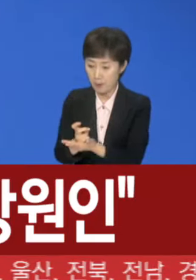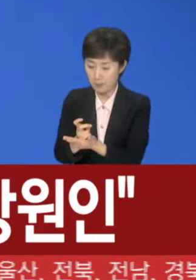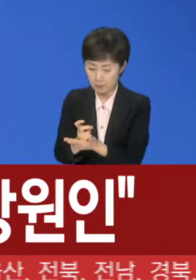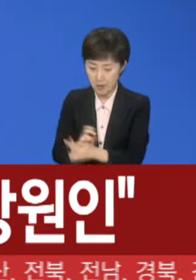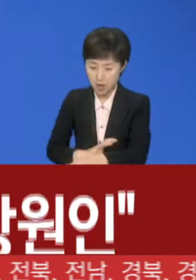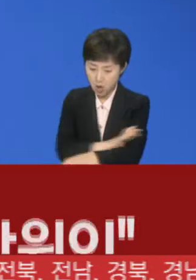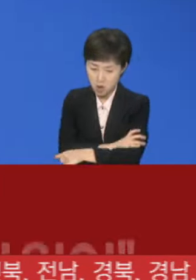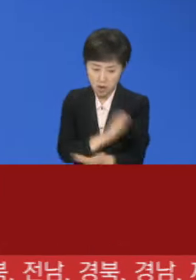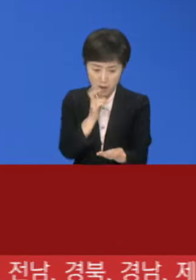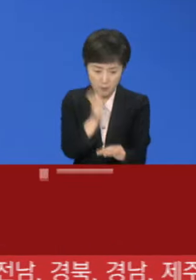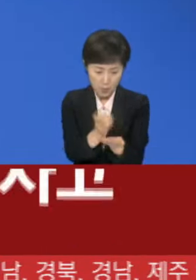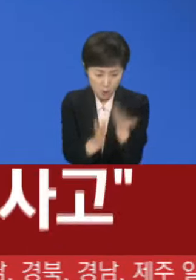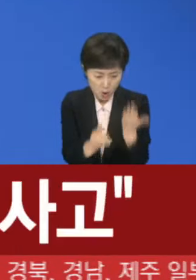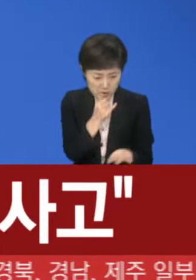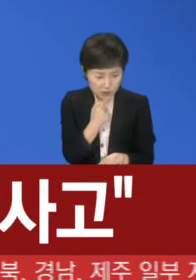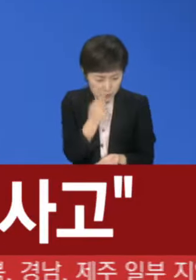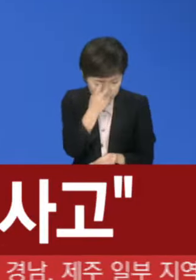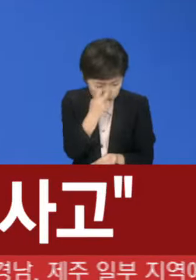관한 판단입니다.